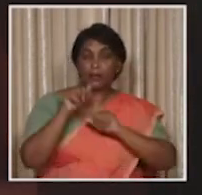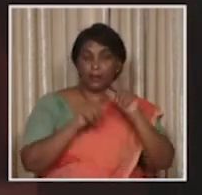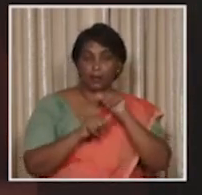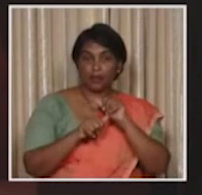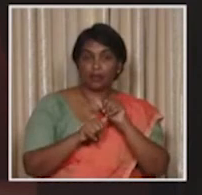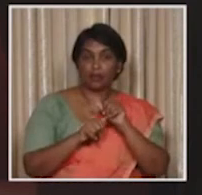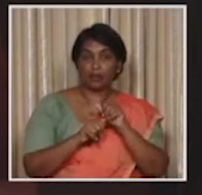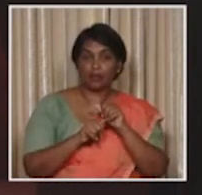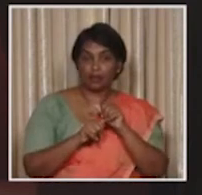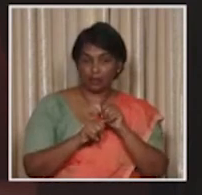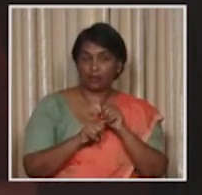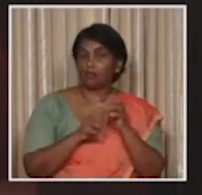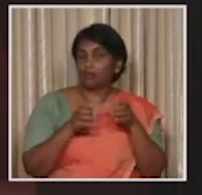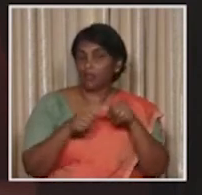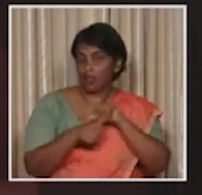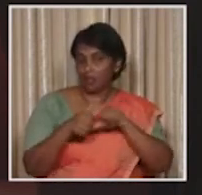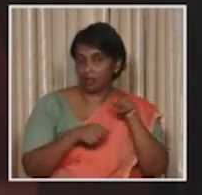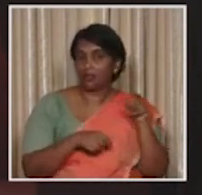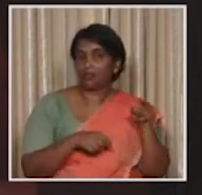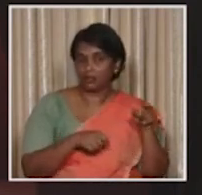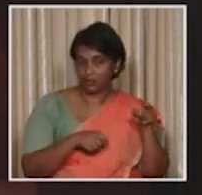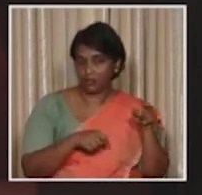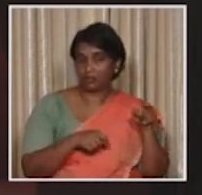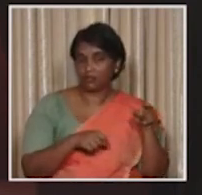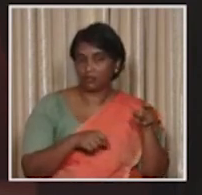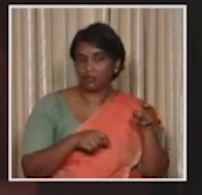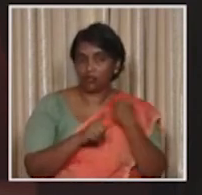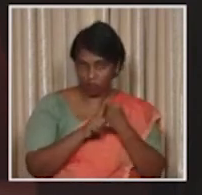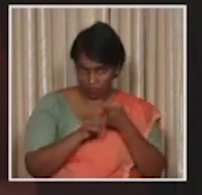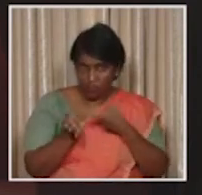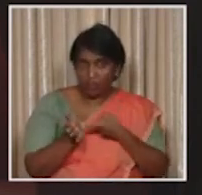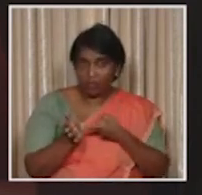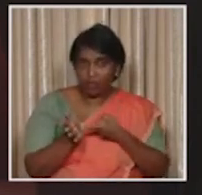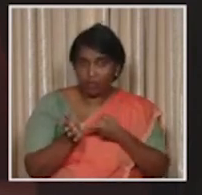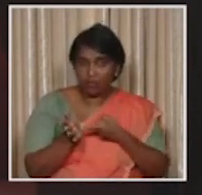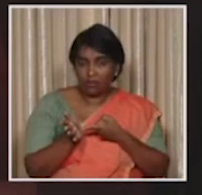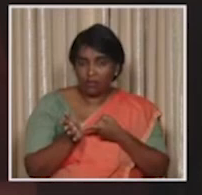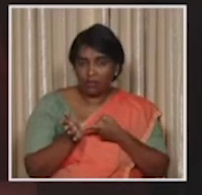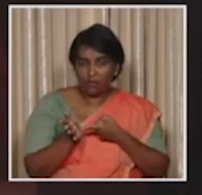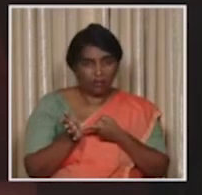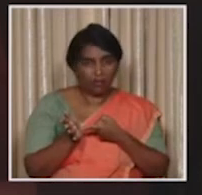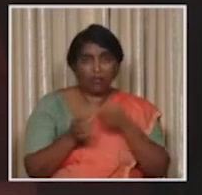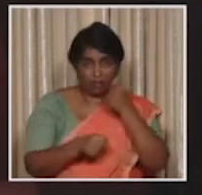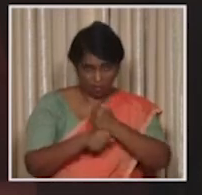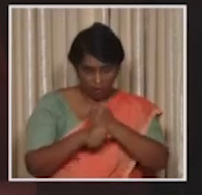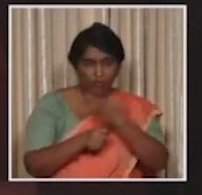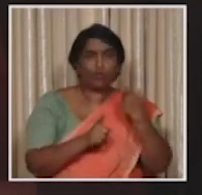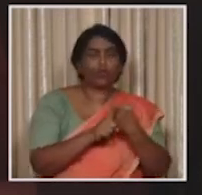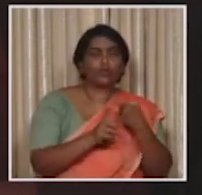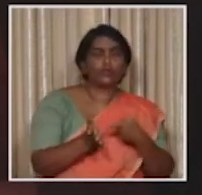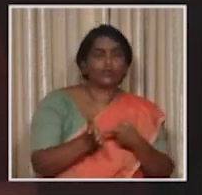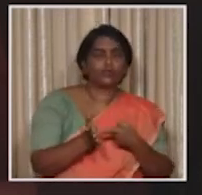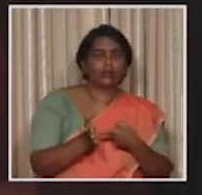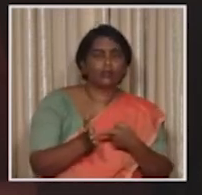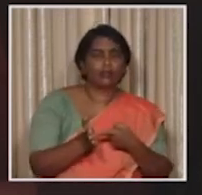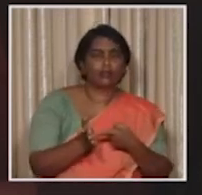ඇෂුරන්ස් ලැබොරටරි. ඔව්, ඒක කුමුදේශ්ද? නෑ, ඒක රජයේද කුමුදේශ්ගේද?